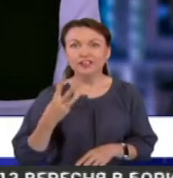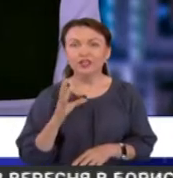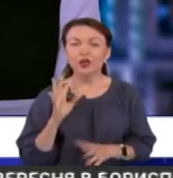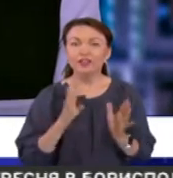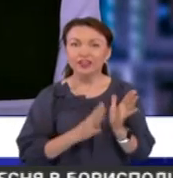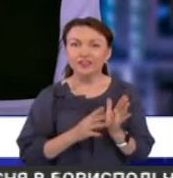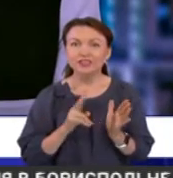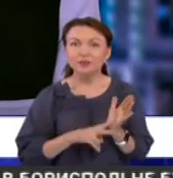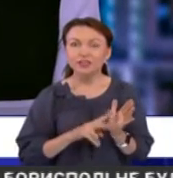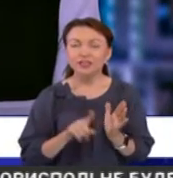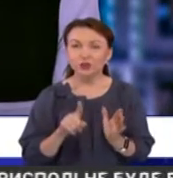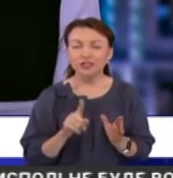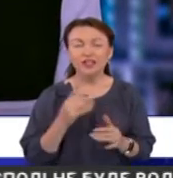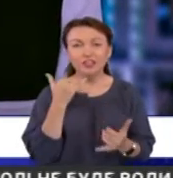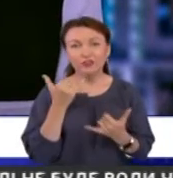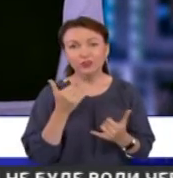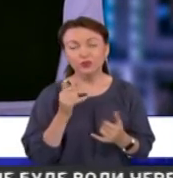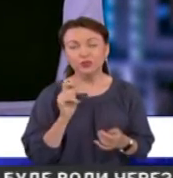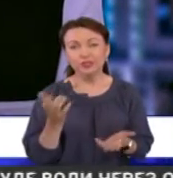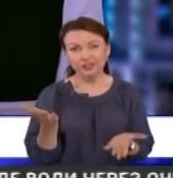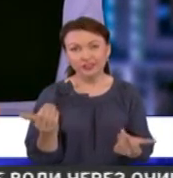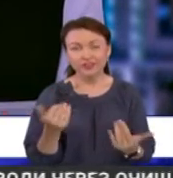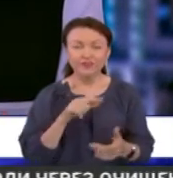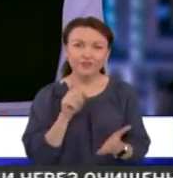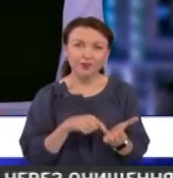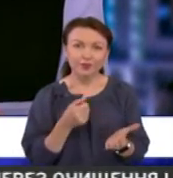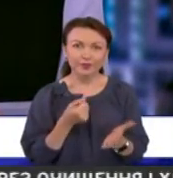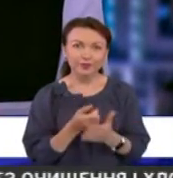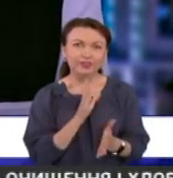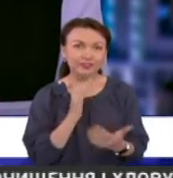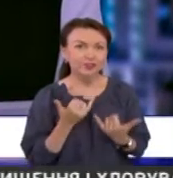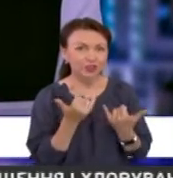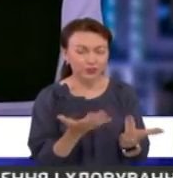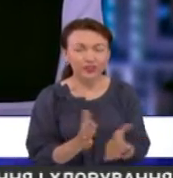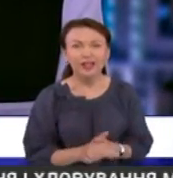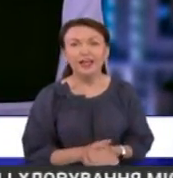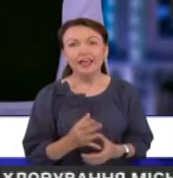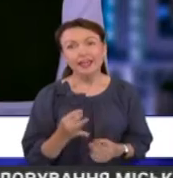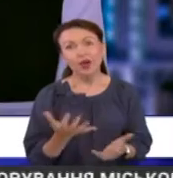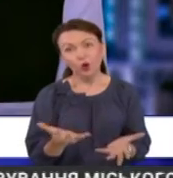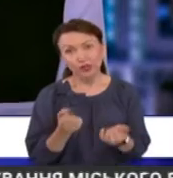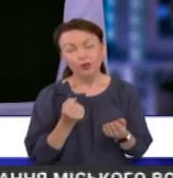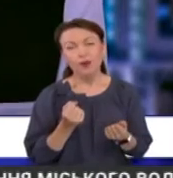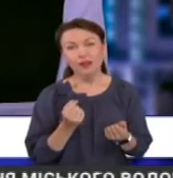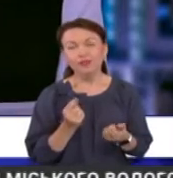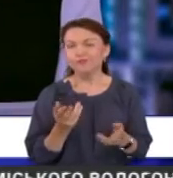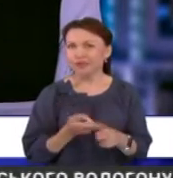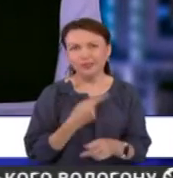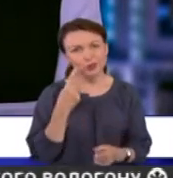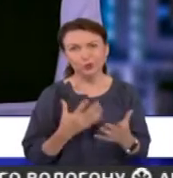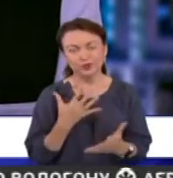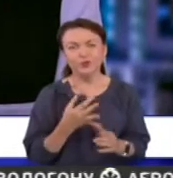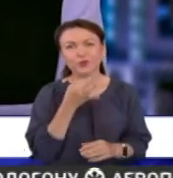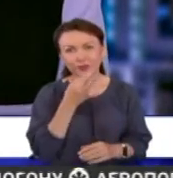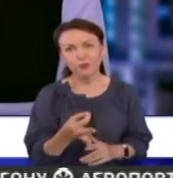223-09-71. Телефонуйте і ставте свої запитання нашій шановній гості, нашому експерту, і отримаєте без сумніву